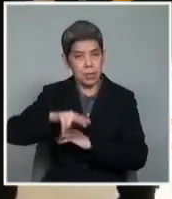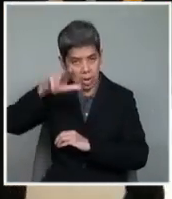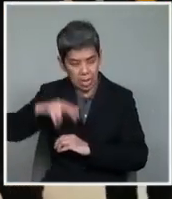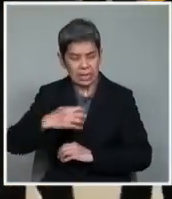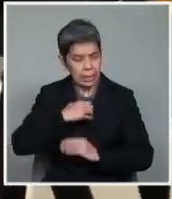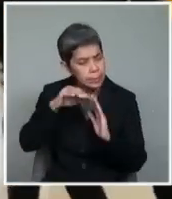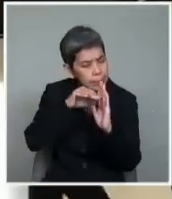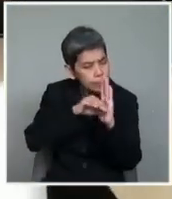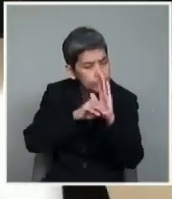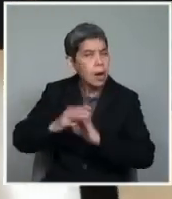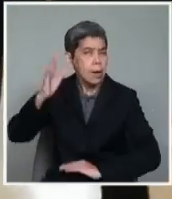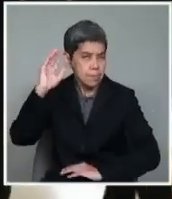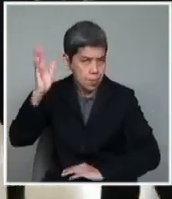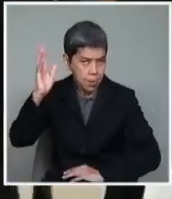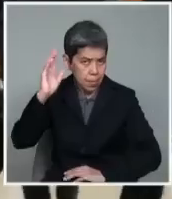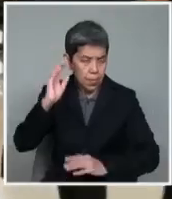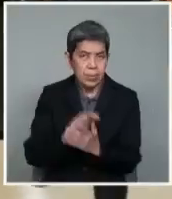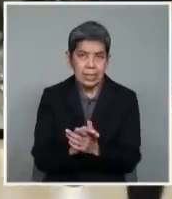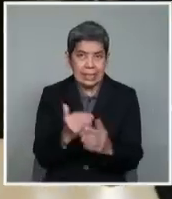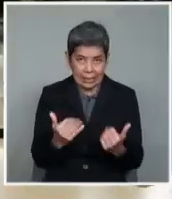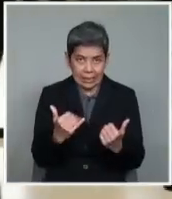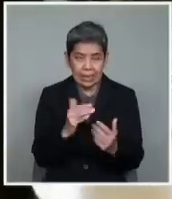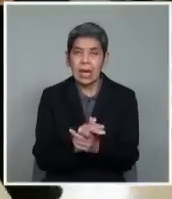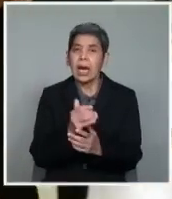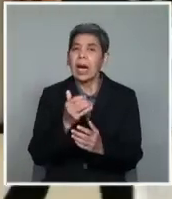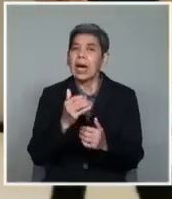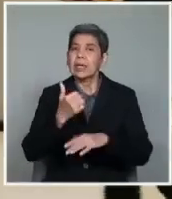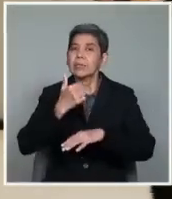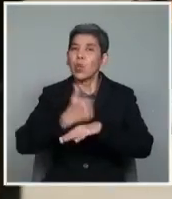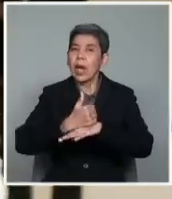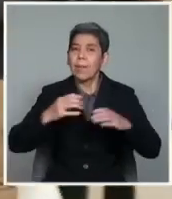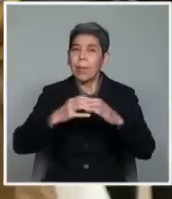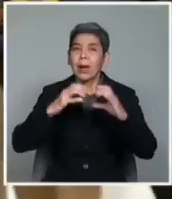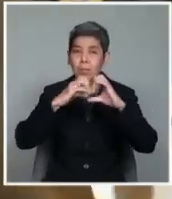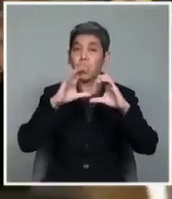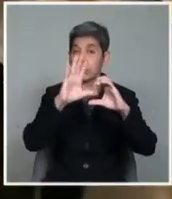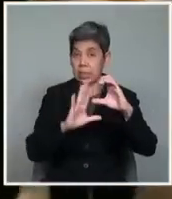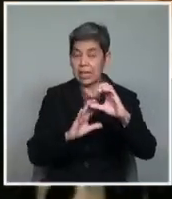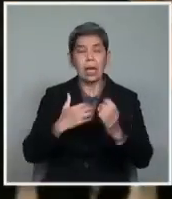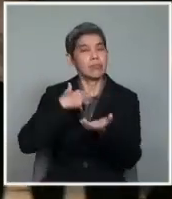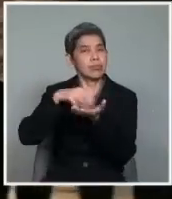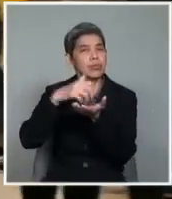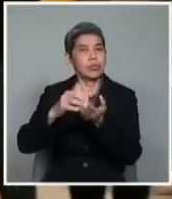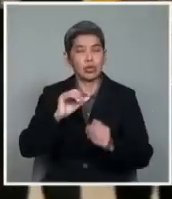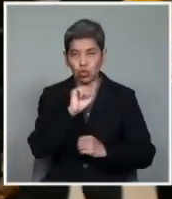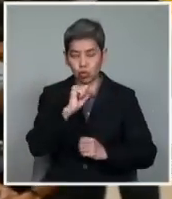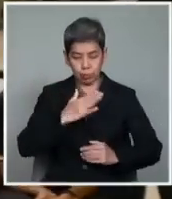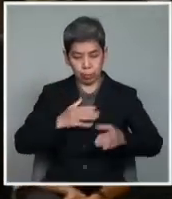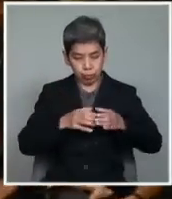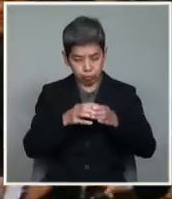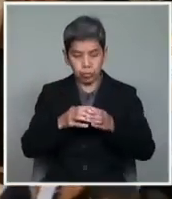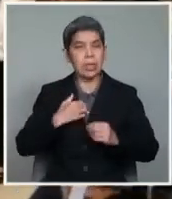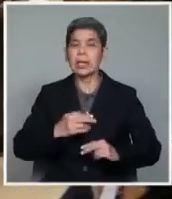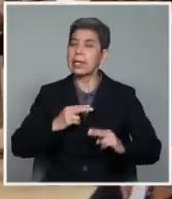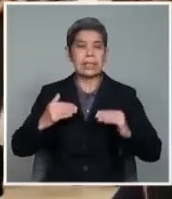อวางกรอบและแนวทางการอภิปรายโดยนายอนุทินชาญวีรกูลหัวหน้าพรรคภูมิใจไทยนะคะระบุว่าส.ส.ของพรรคทุกคนมีเ